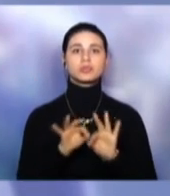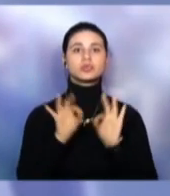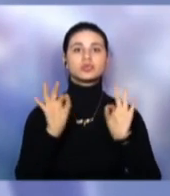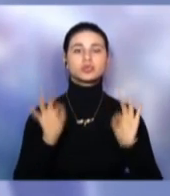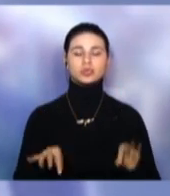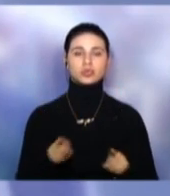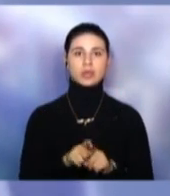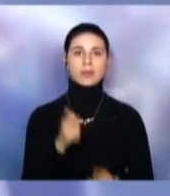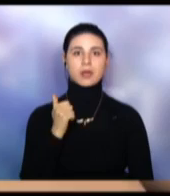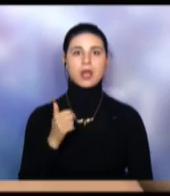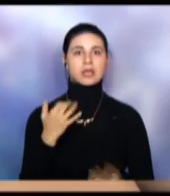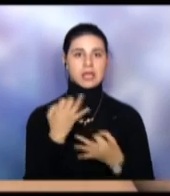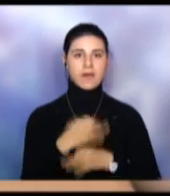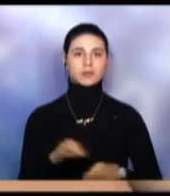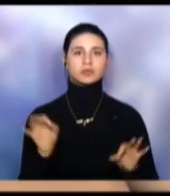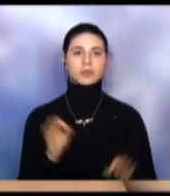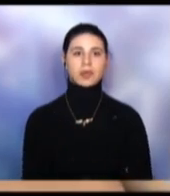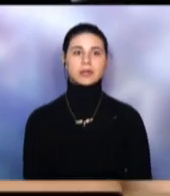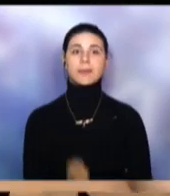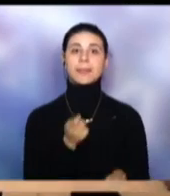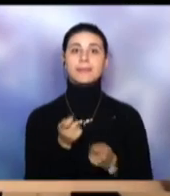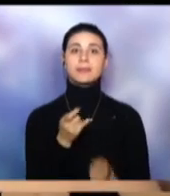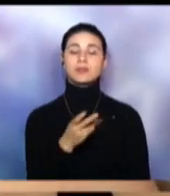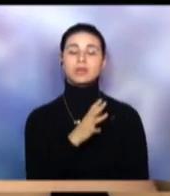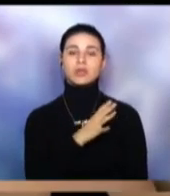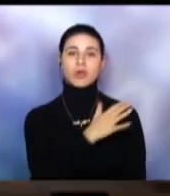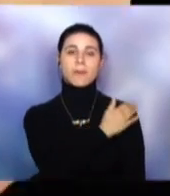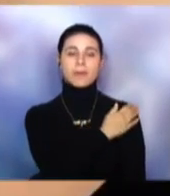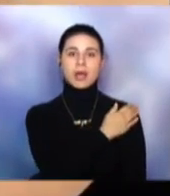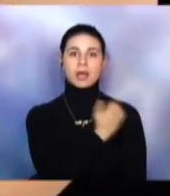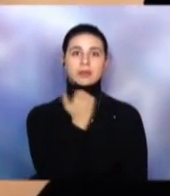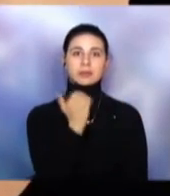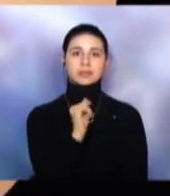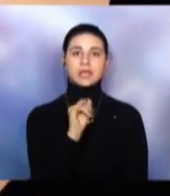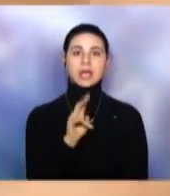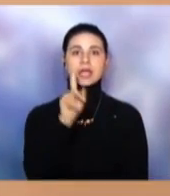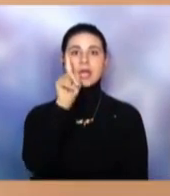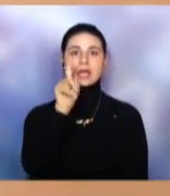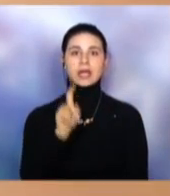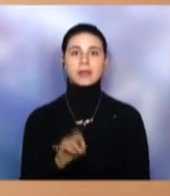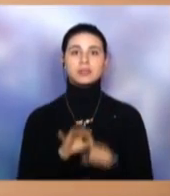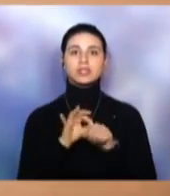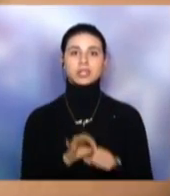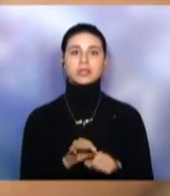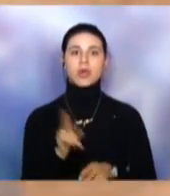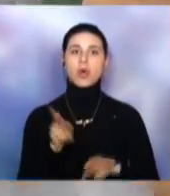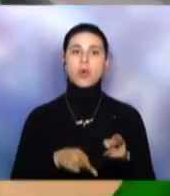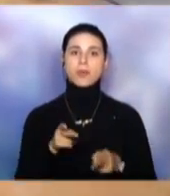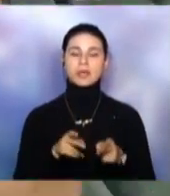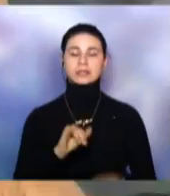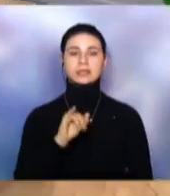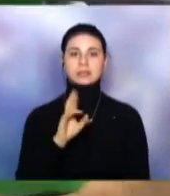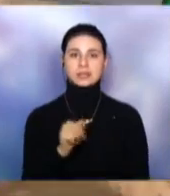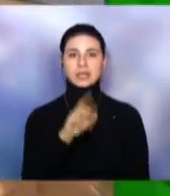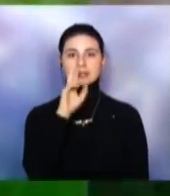სიფართის აღდგენა. ფრთხილად იყავით მხრის სახსარზე ან ხერხემალზე ჩატარებული ოპერაციებისა და